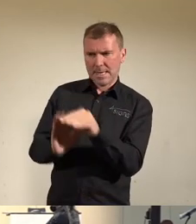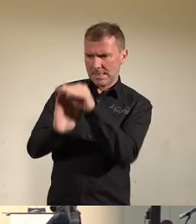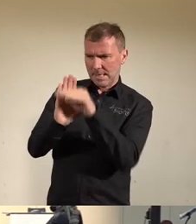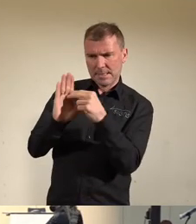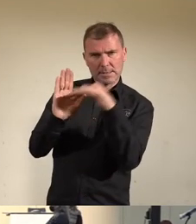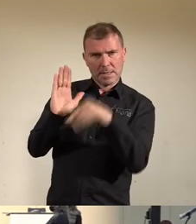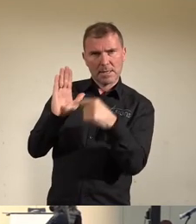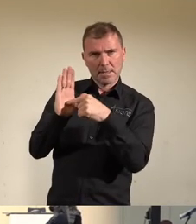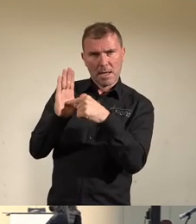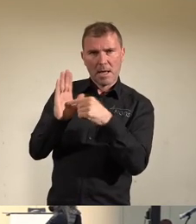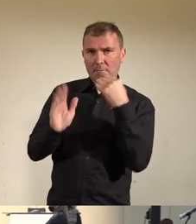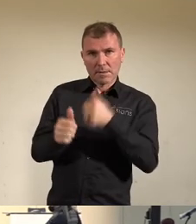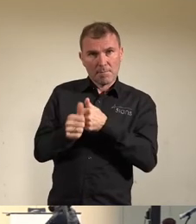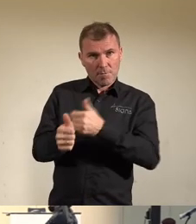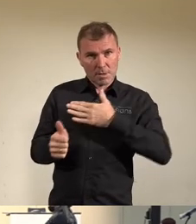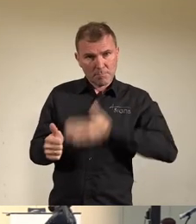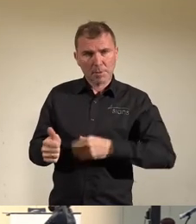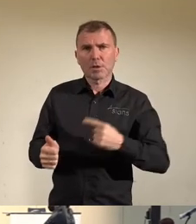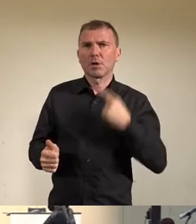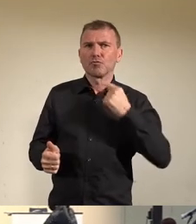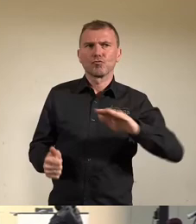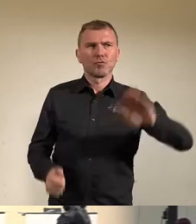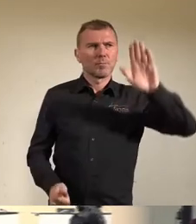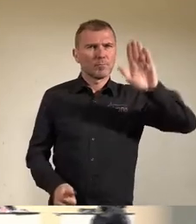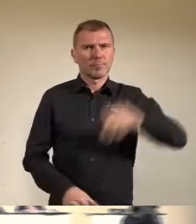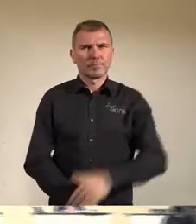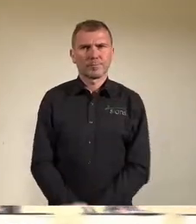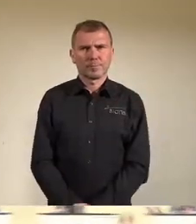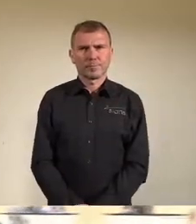Auflistung. Wer dem folgen möchte, den bitte ich um Stimmzeichen.